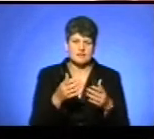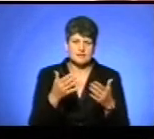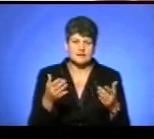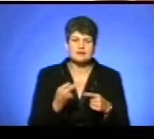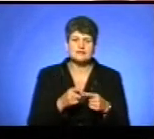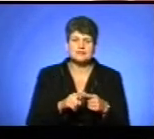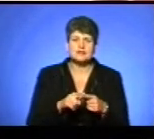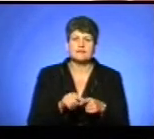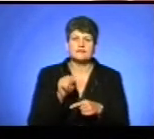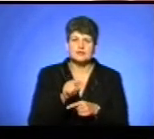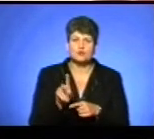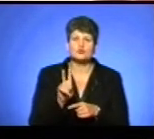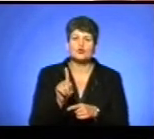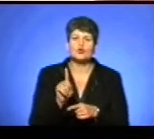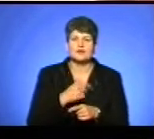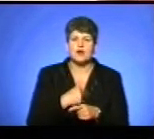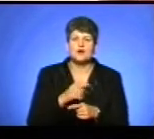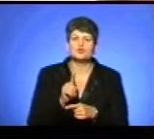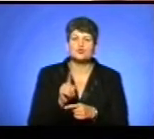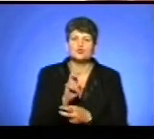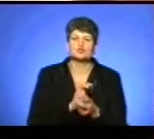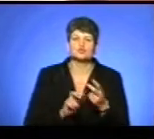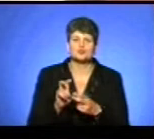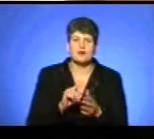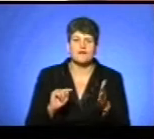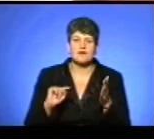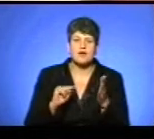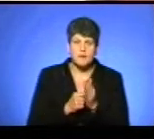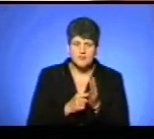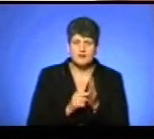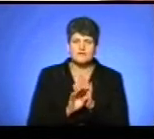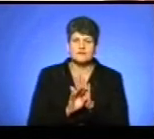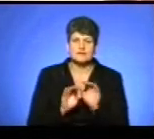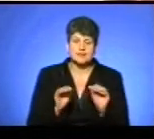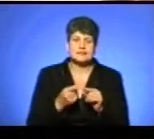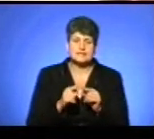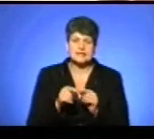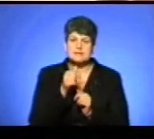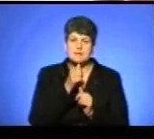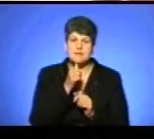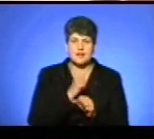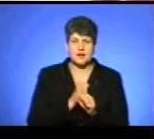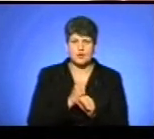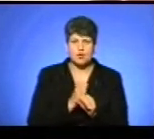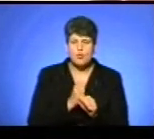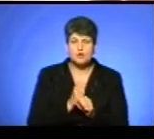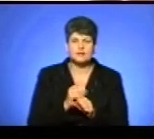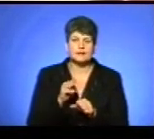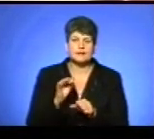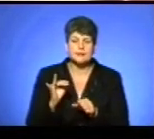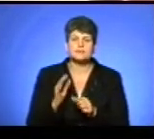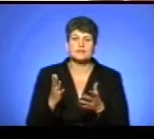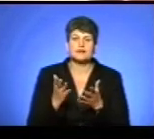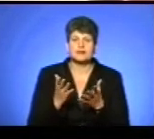я шукав. Крапка, якось так. Це експериментальні роботи, яких